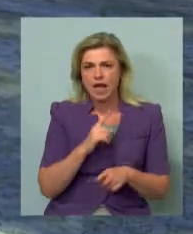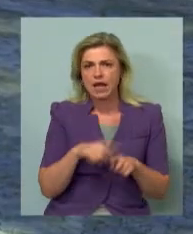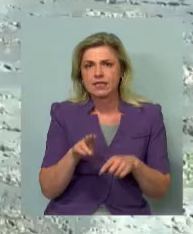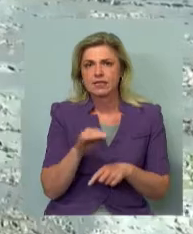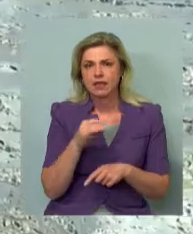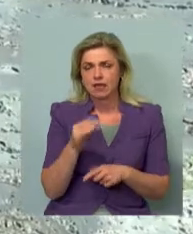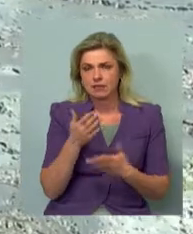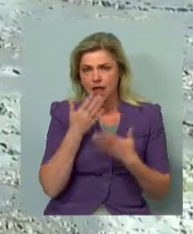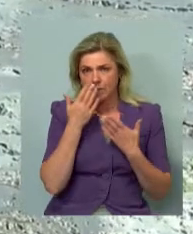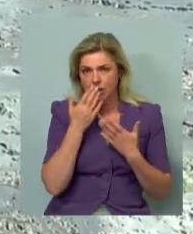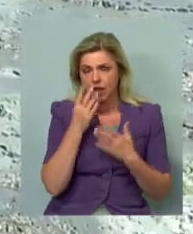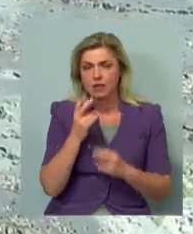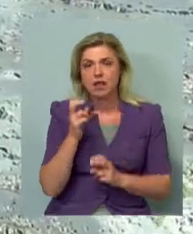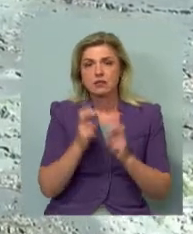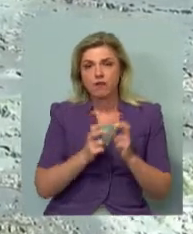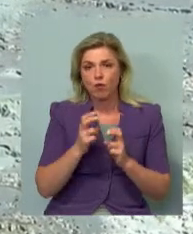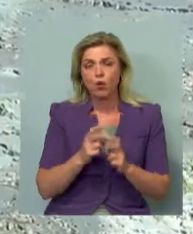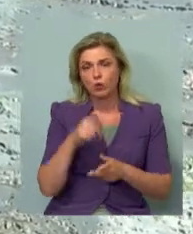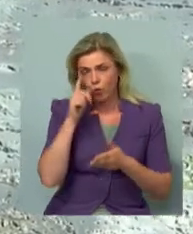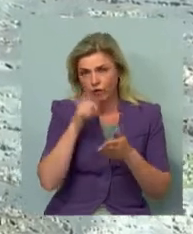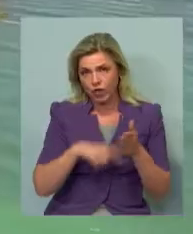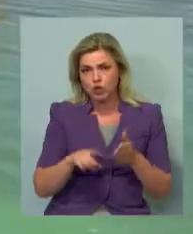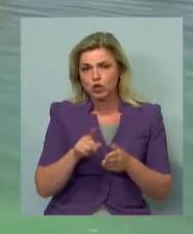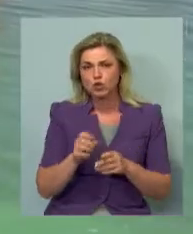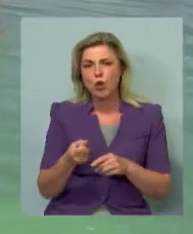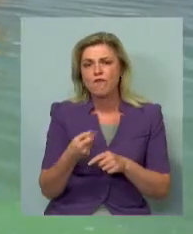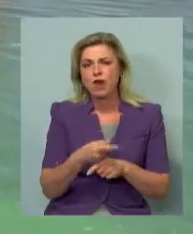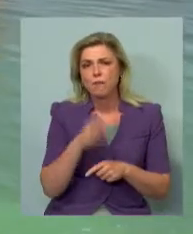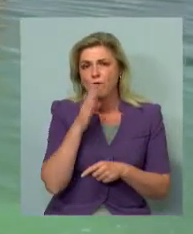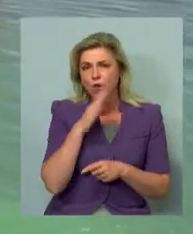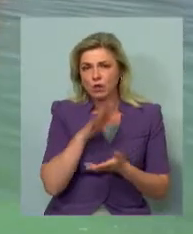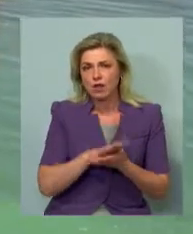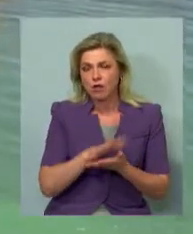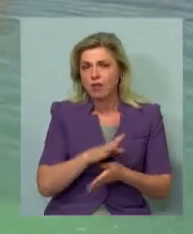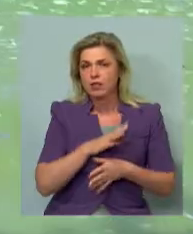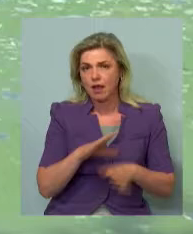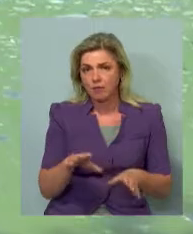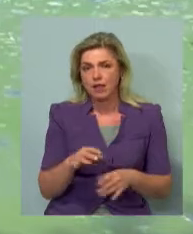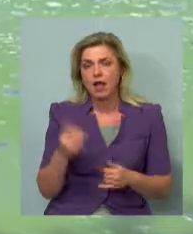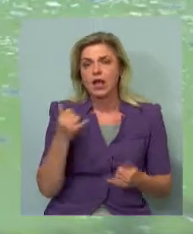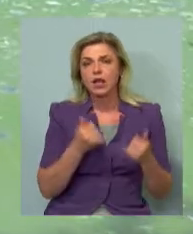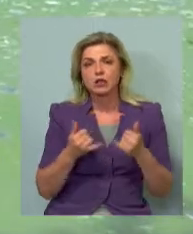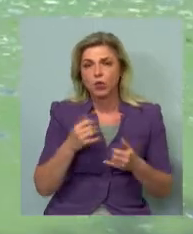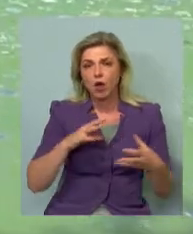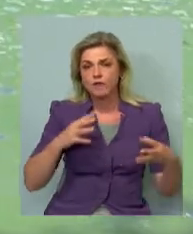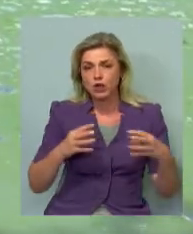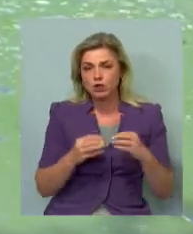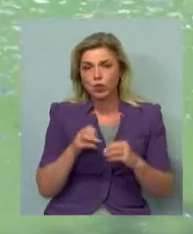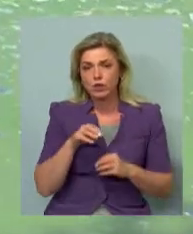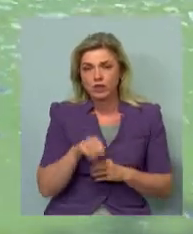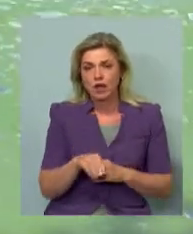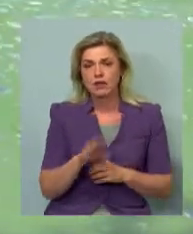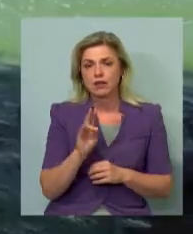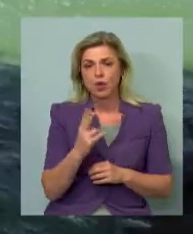заводі запевнили, витоку небезпечних речовин не було. Результати лабораторного дослідження Державної екологічної інспекції